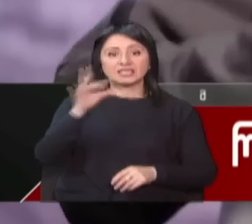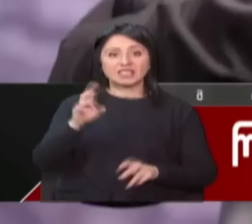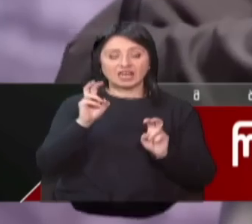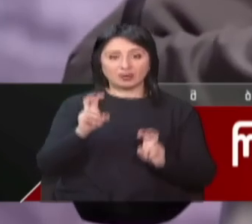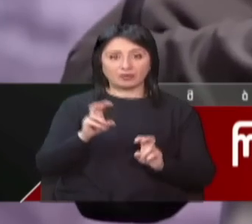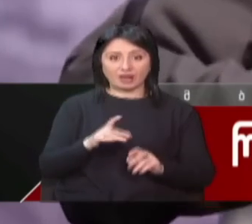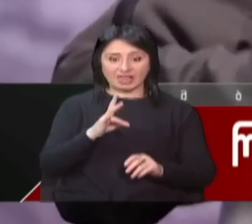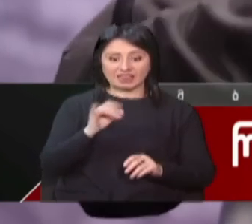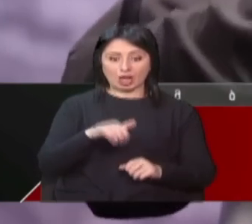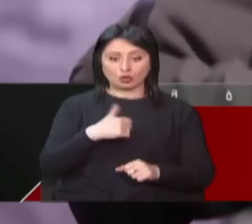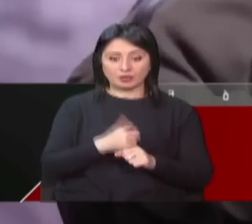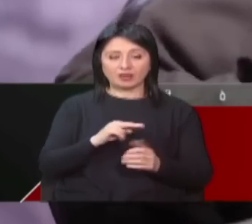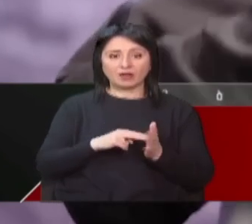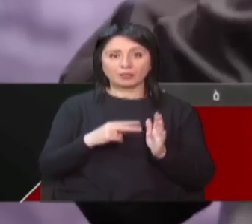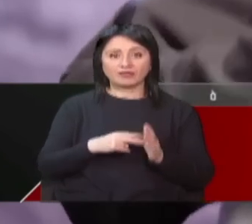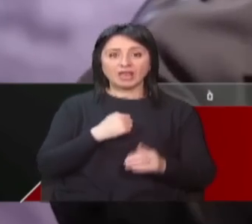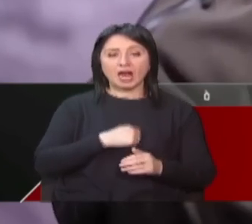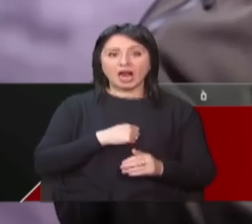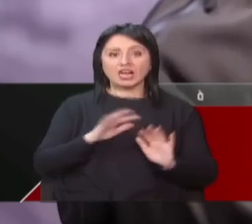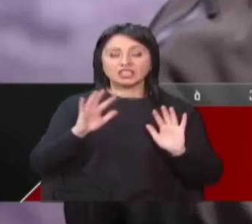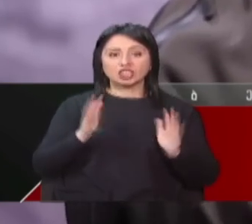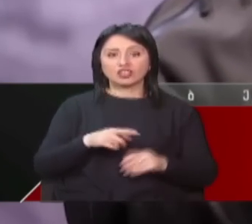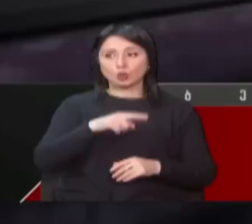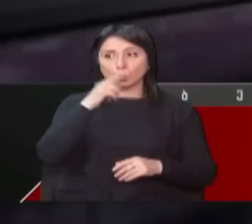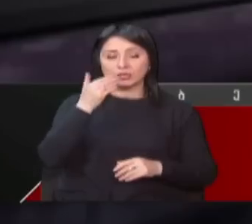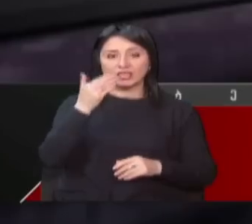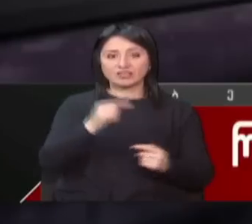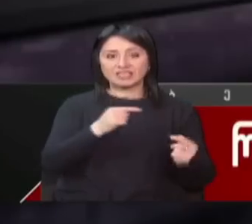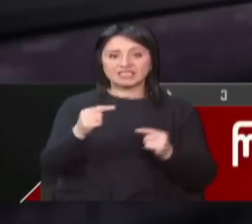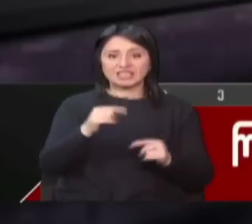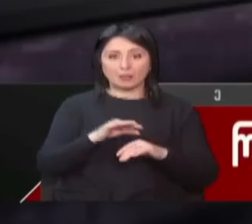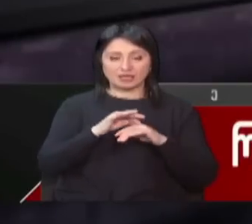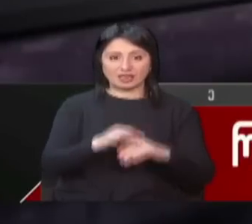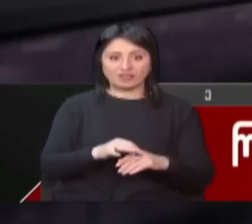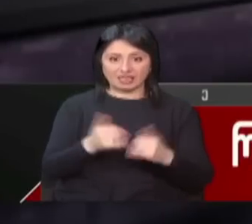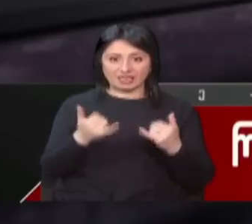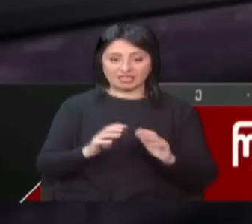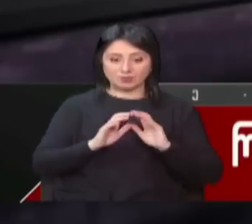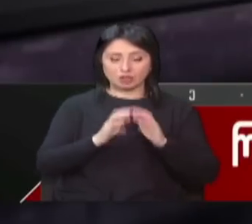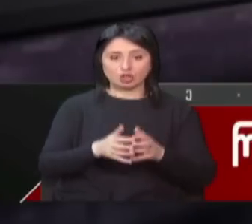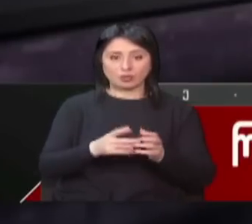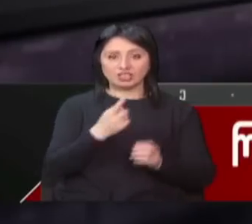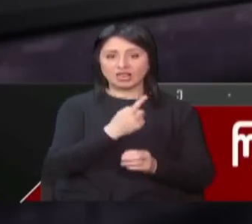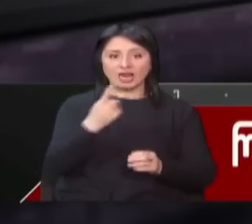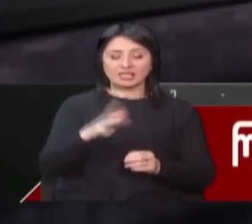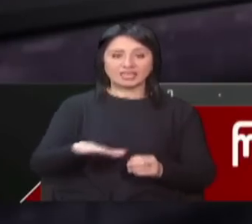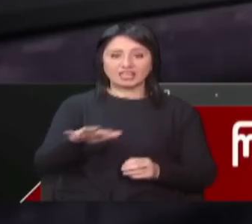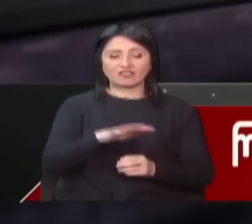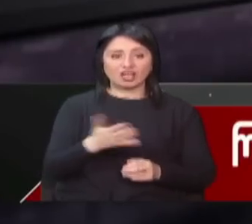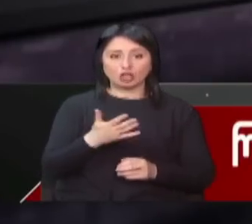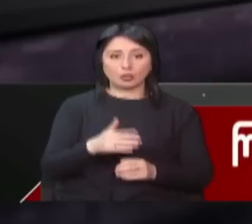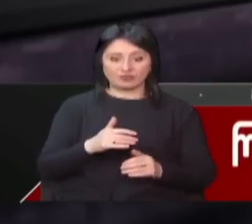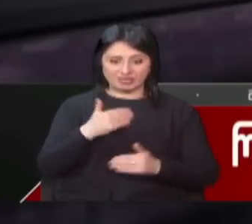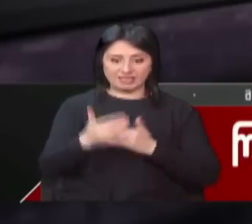Aușirierkwa, NATO, Tavari, Amocana, Agresis, Šemtrovaši, Rusetistus, Inaudokopis, Kacelos, Tresm, Soplioși, Erta, Dertikwe,